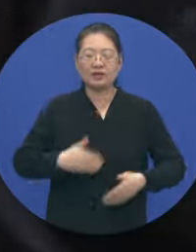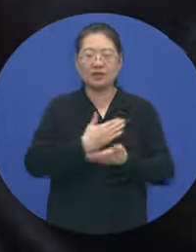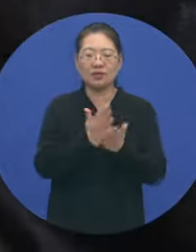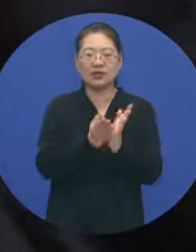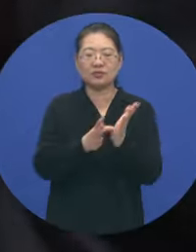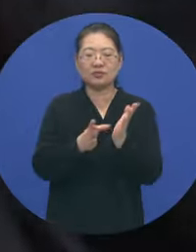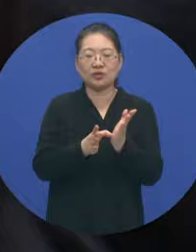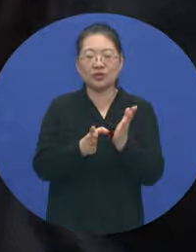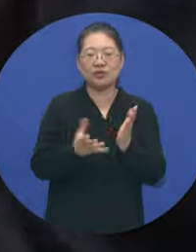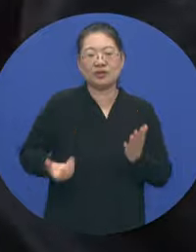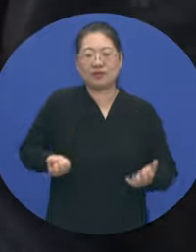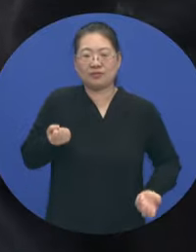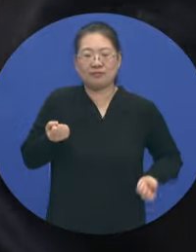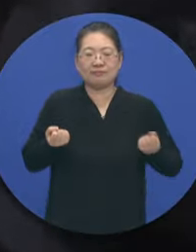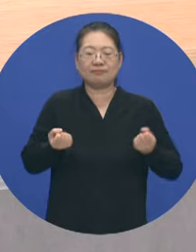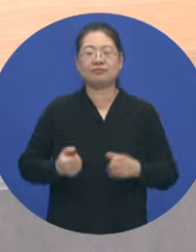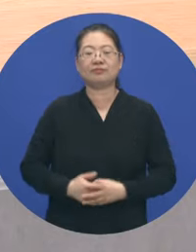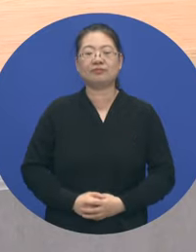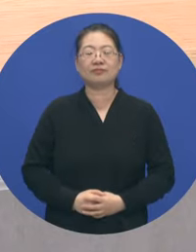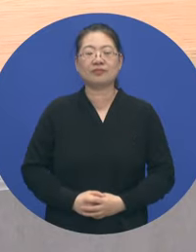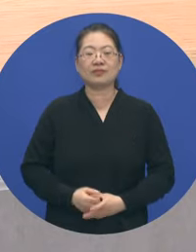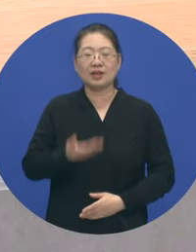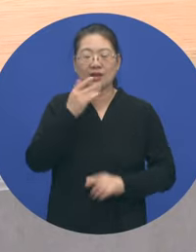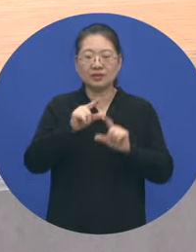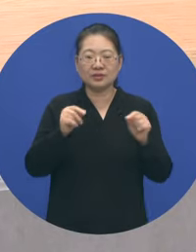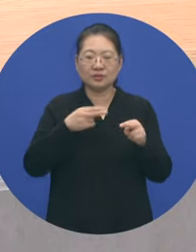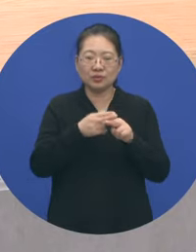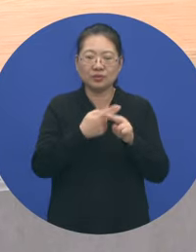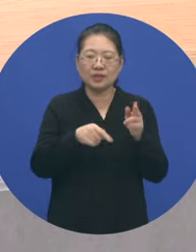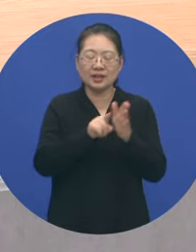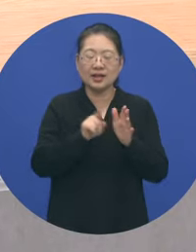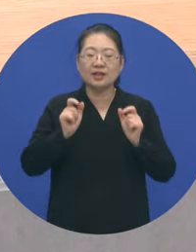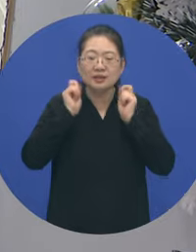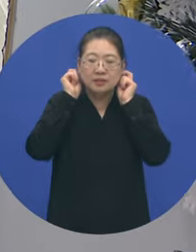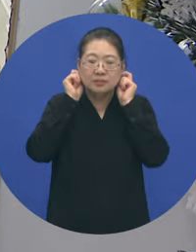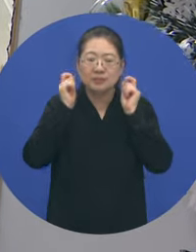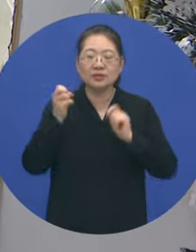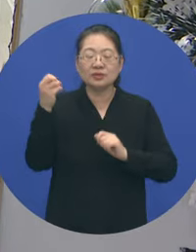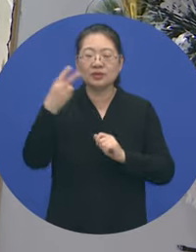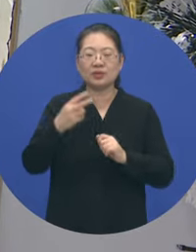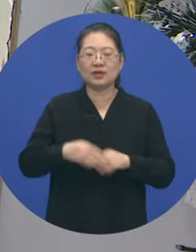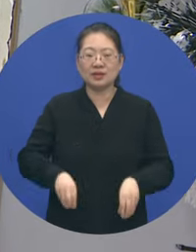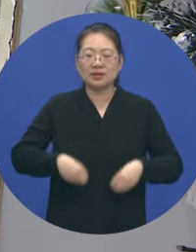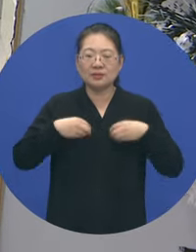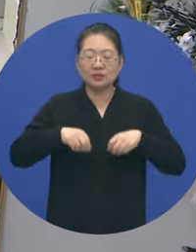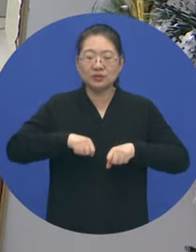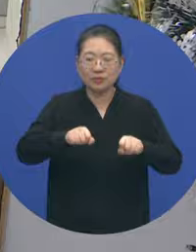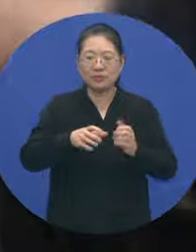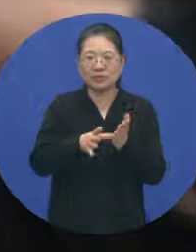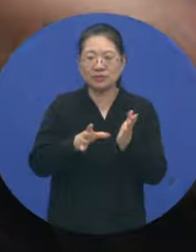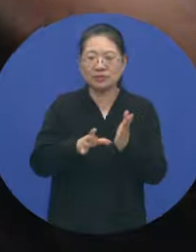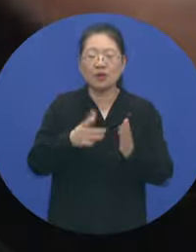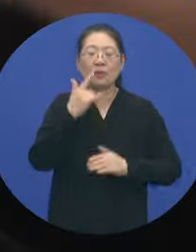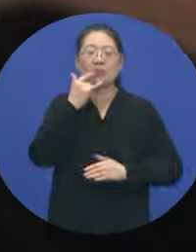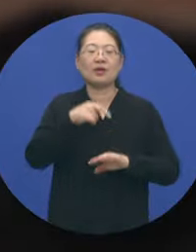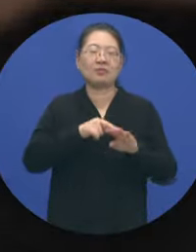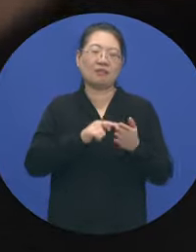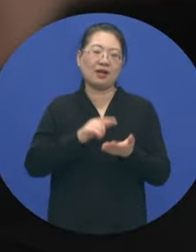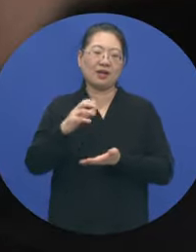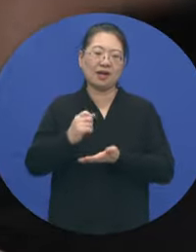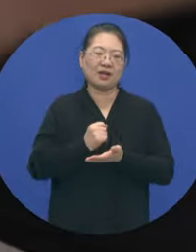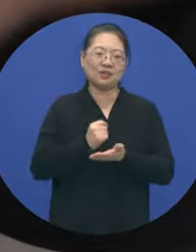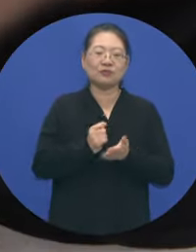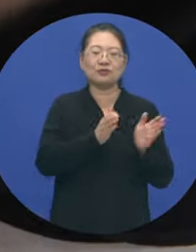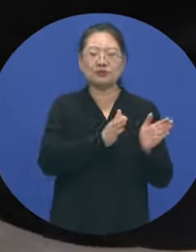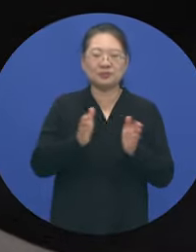살림살이가 한가득 들려 있습니다. 음식을 해먹기 위해 필요한 냄비부터 이불과 청소 도구까지 부모의